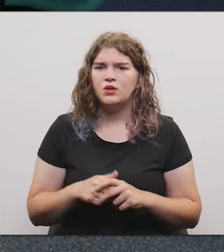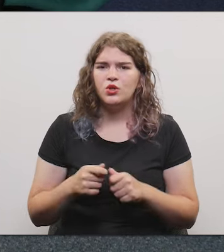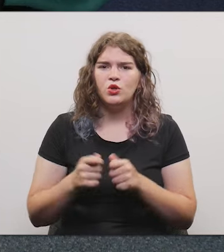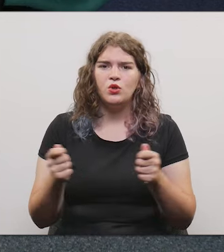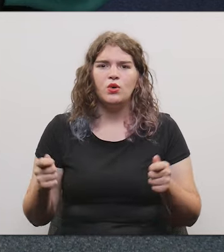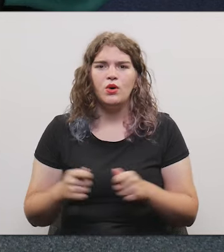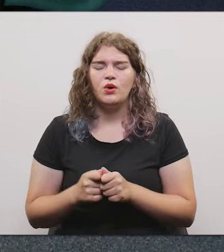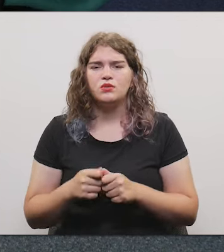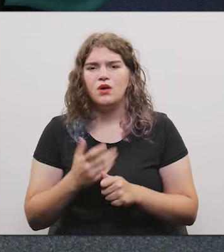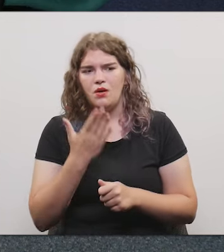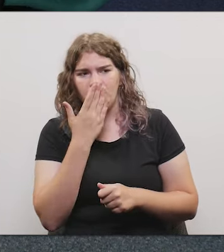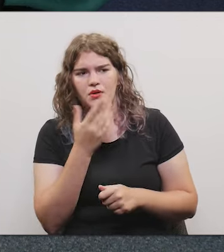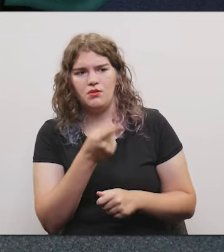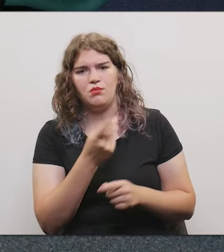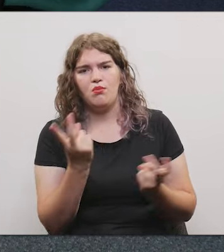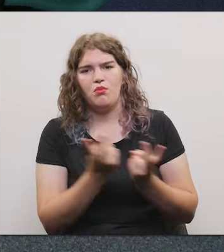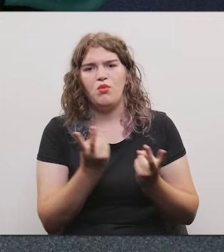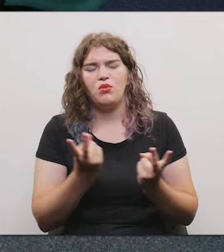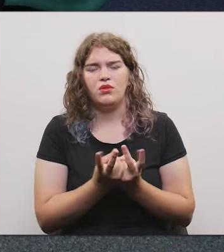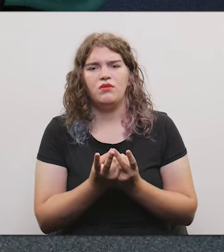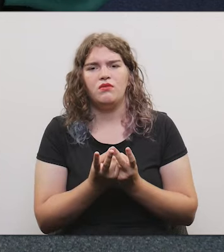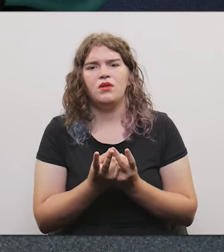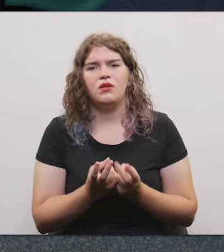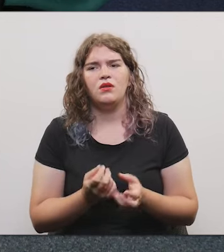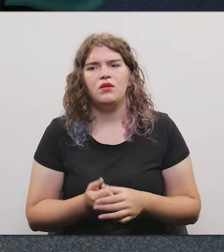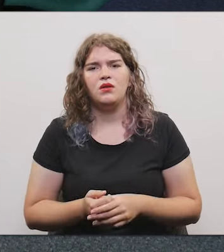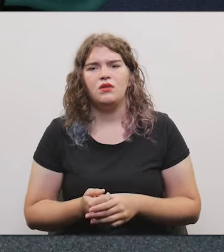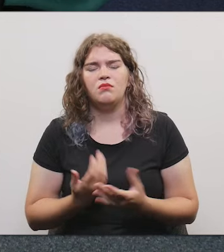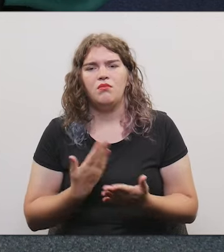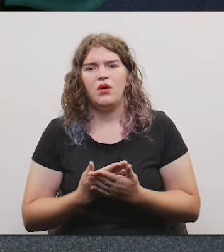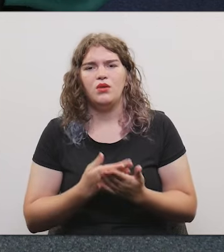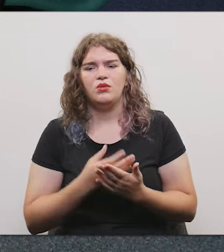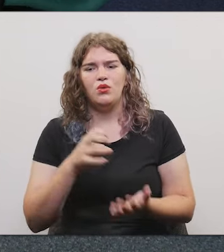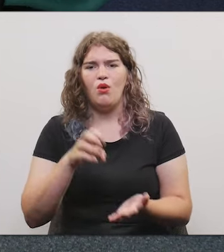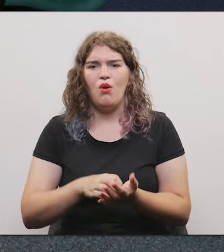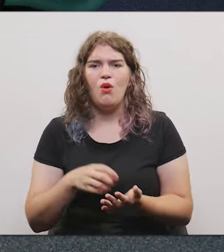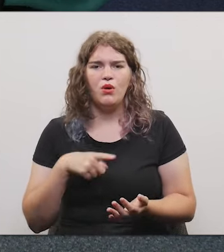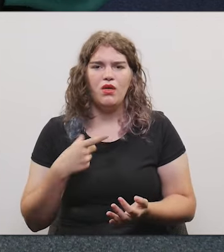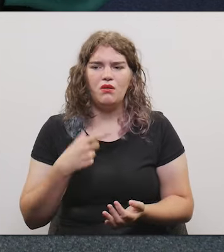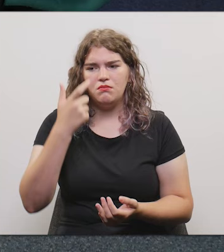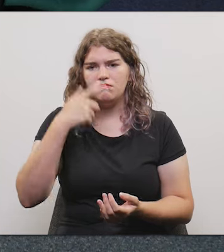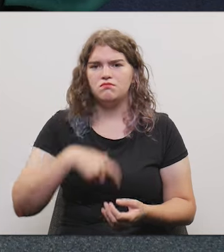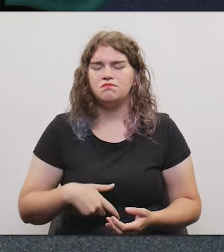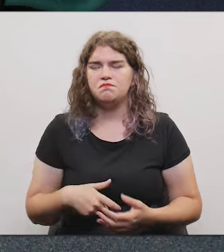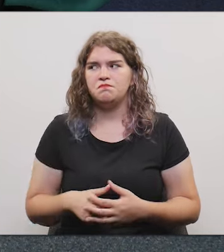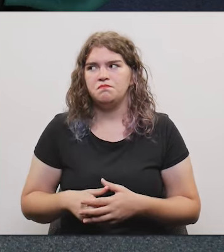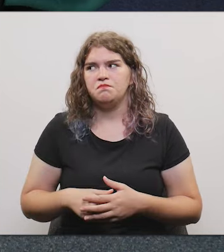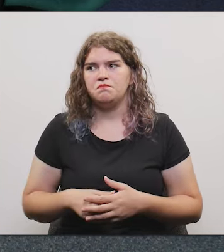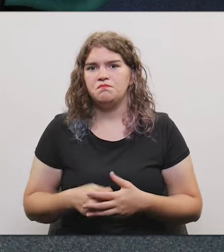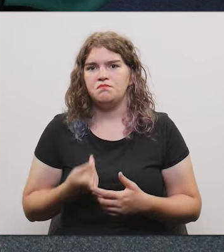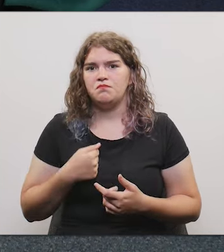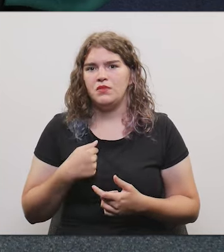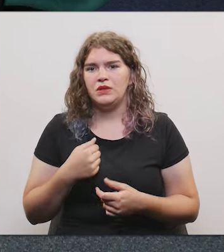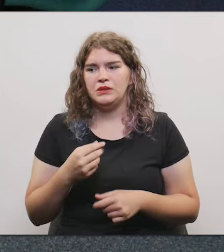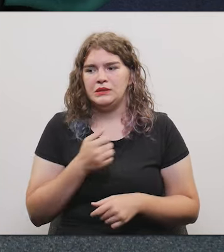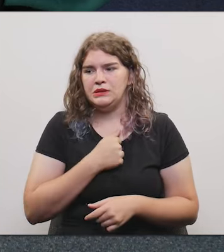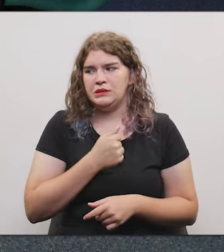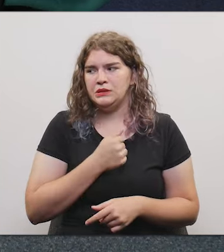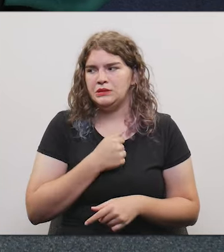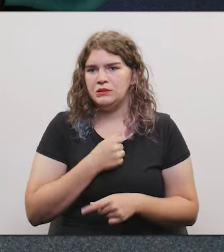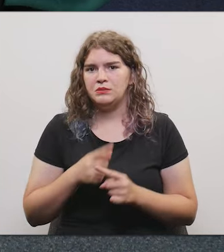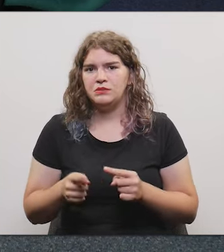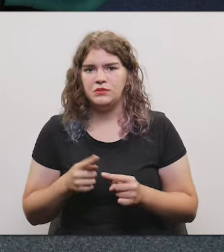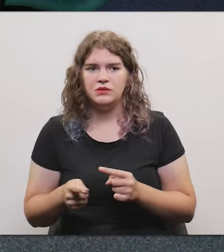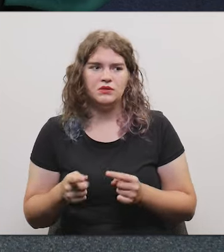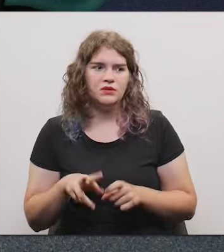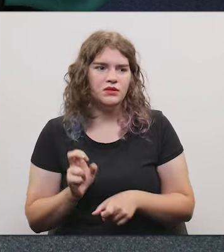Atunci tuturor li s-a părut că persoana potrivită sunt eu. Bineînțeles că mi-a